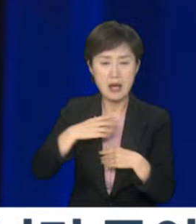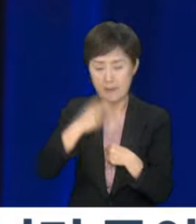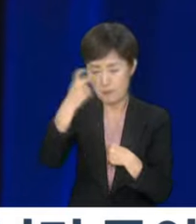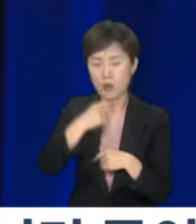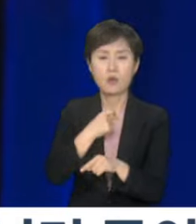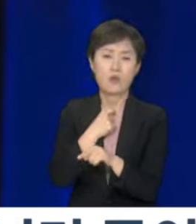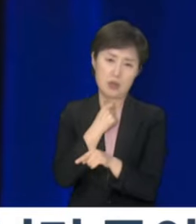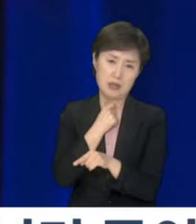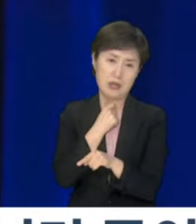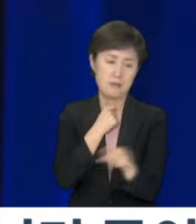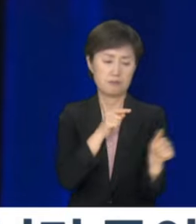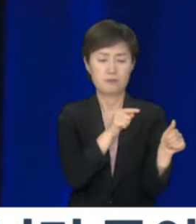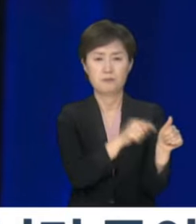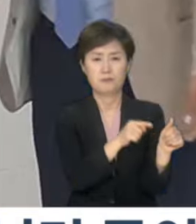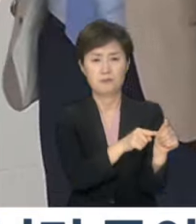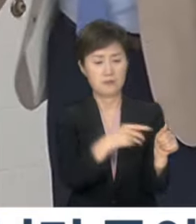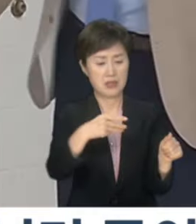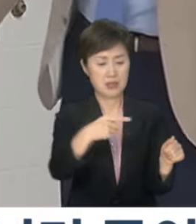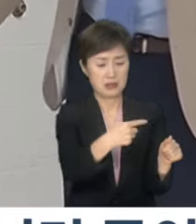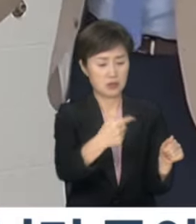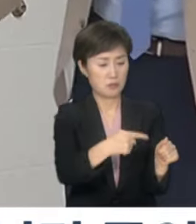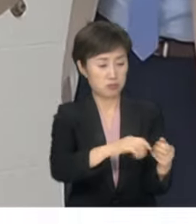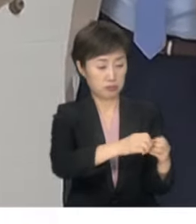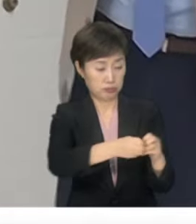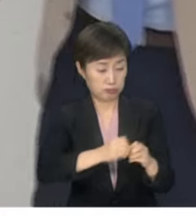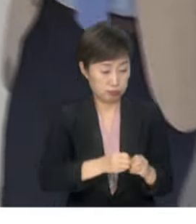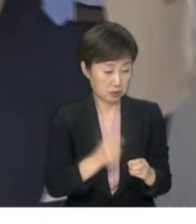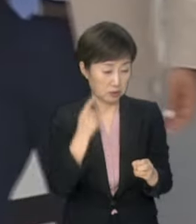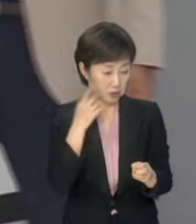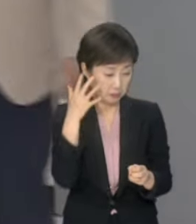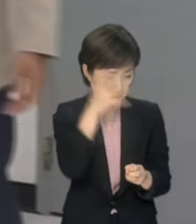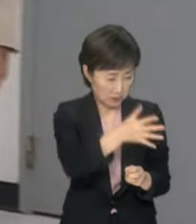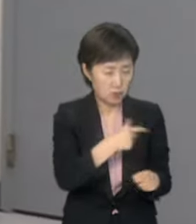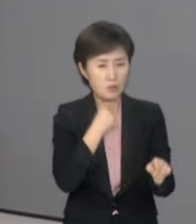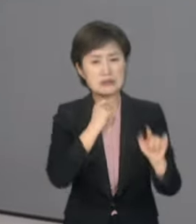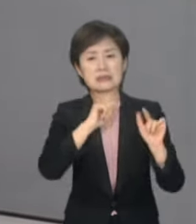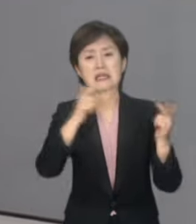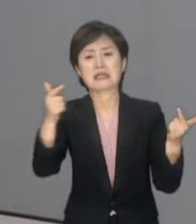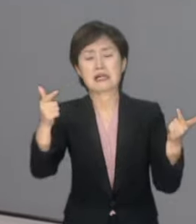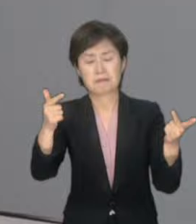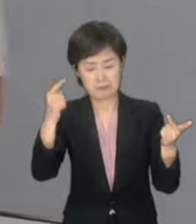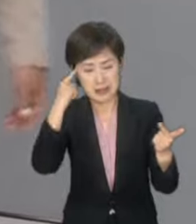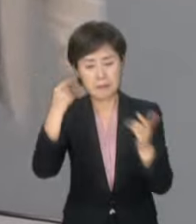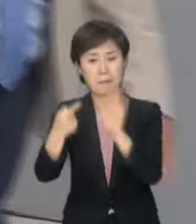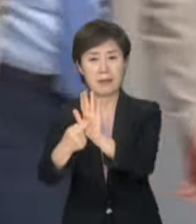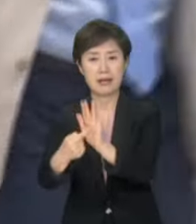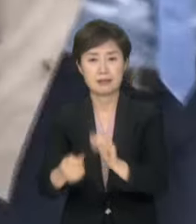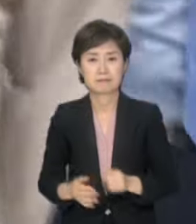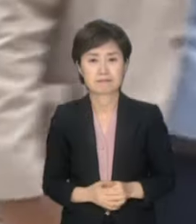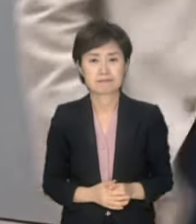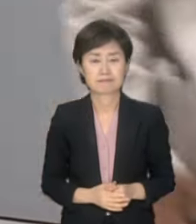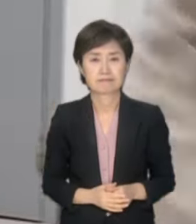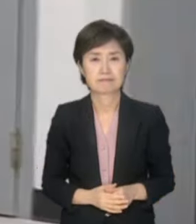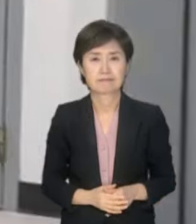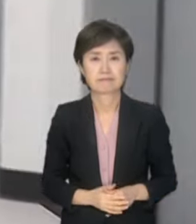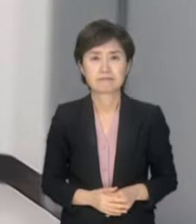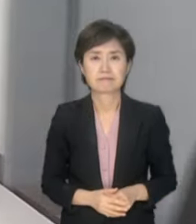원하며 일론 머스크와 도날드 트럼프의 조작된 거짓말을 원하지 않는다고 믿는다고 비판했습니다